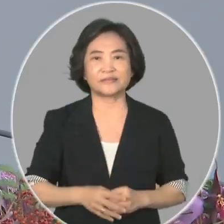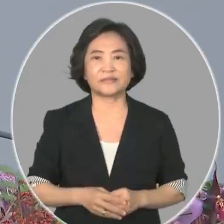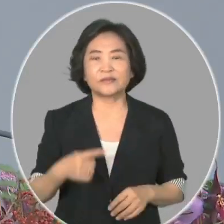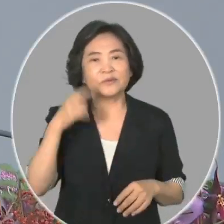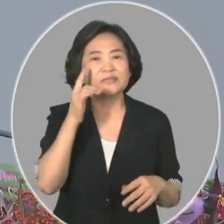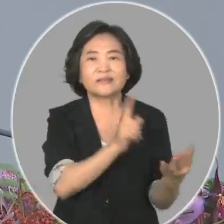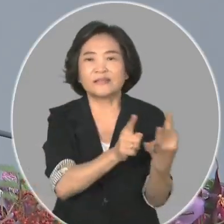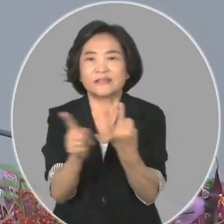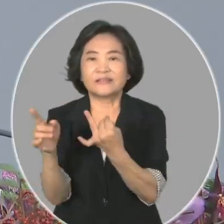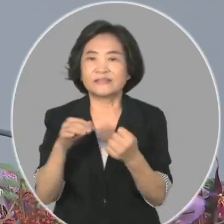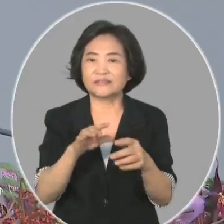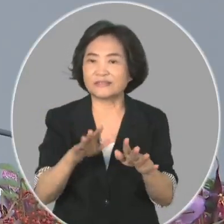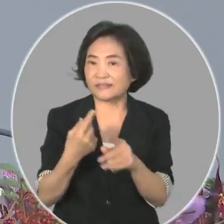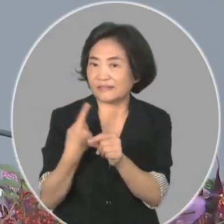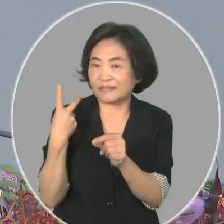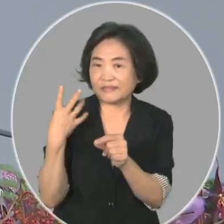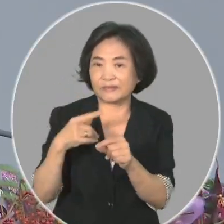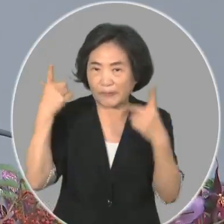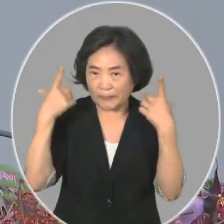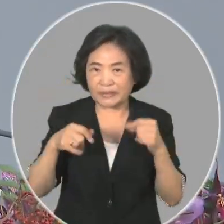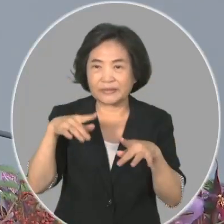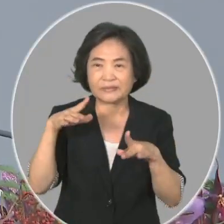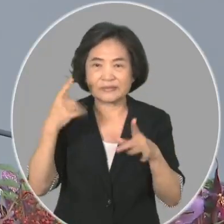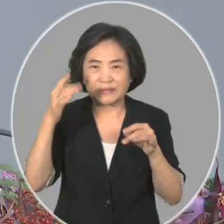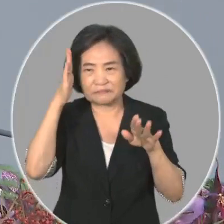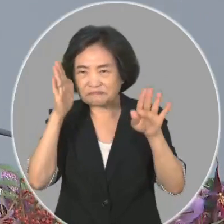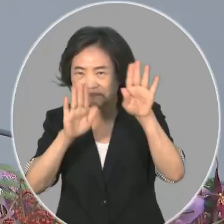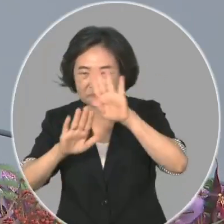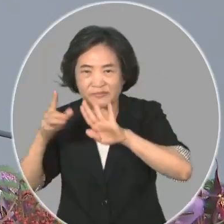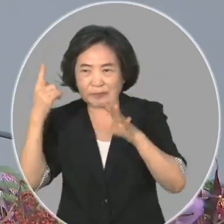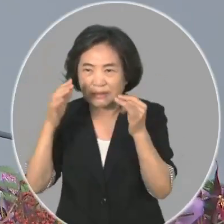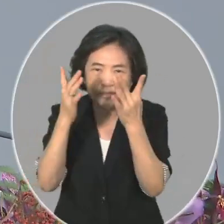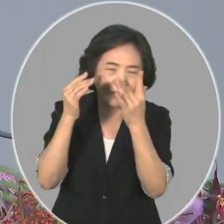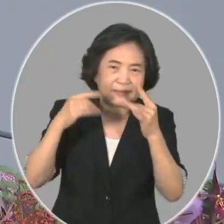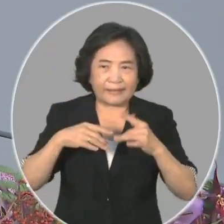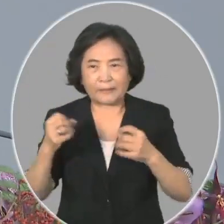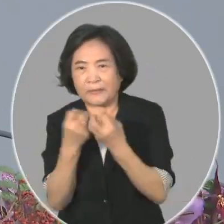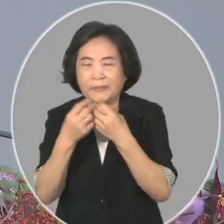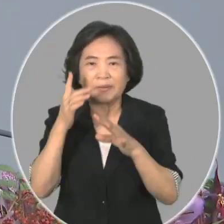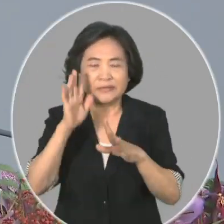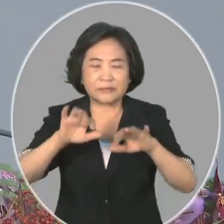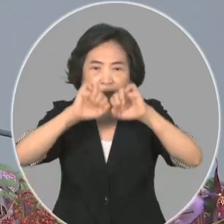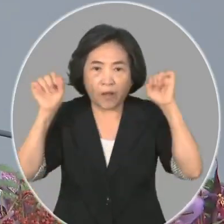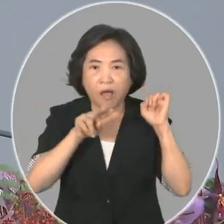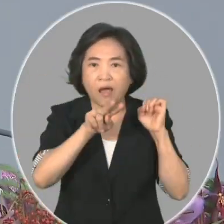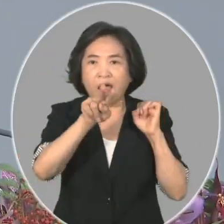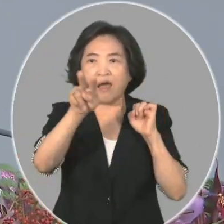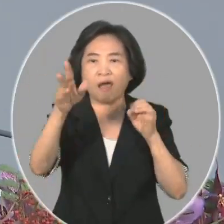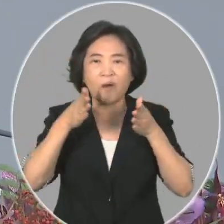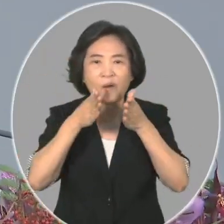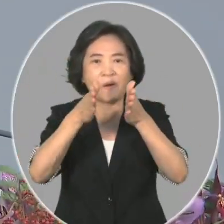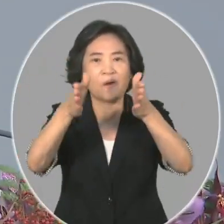们过去多年以来从黑暗的坑洞中掘光而行，终于走出来一条道